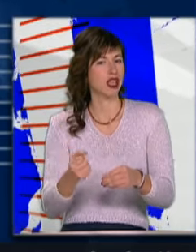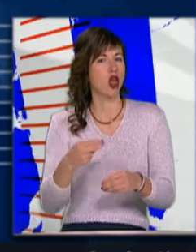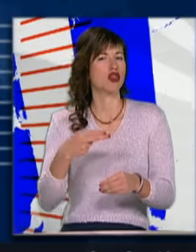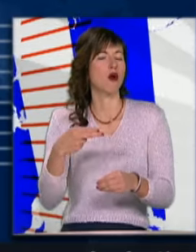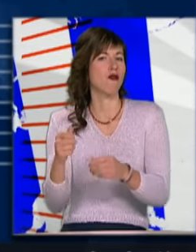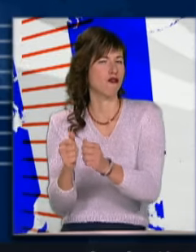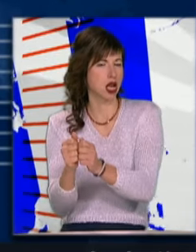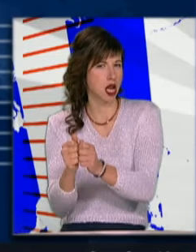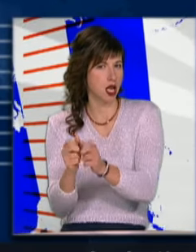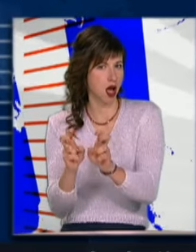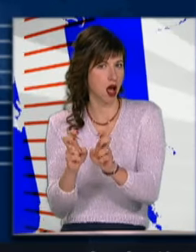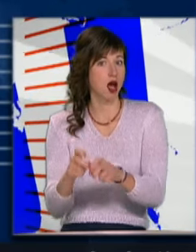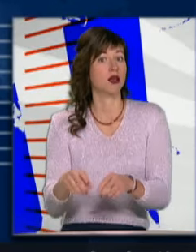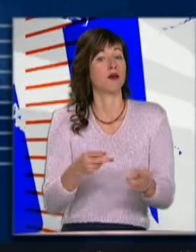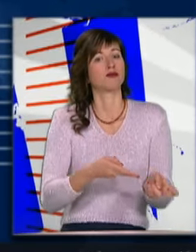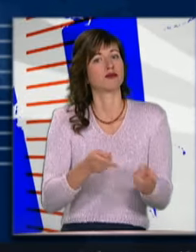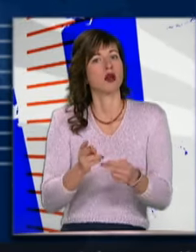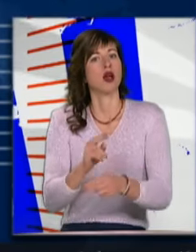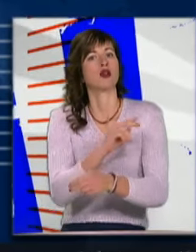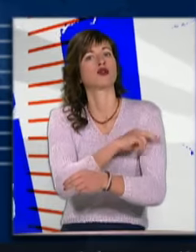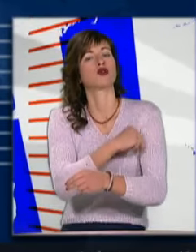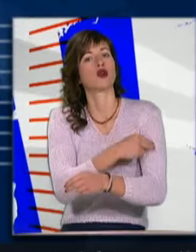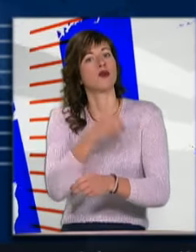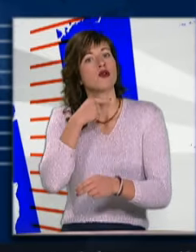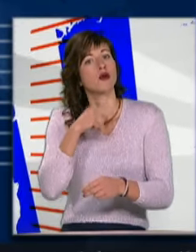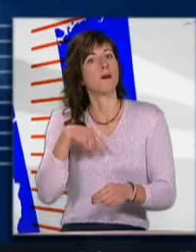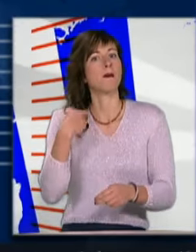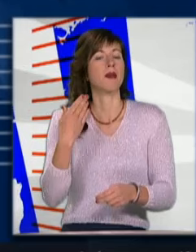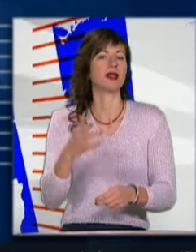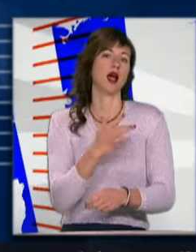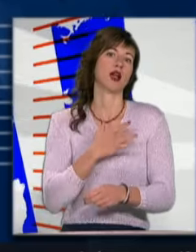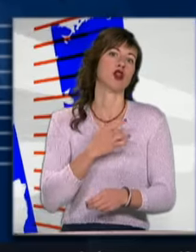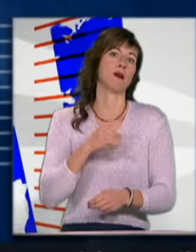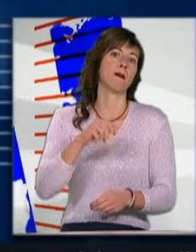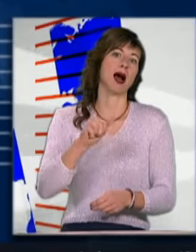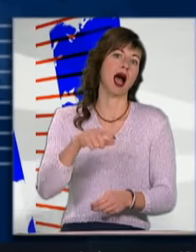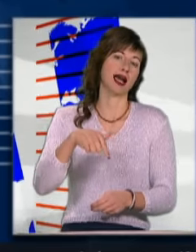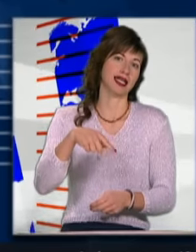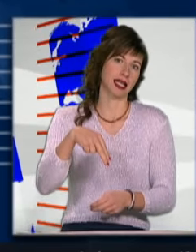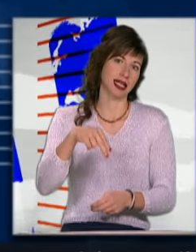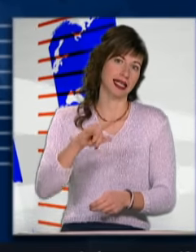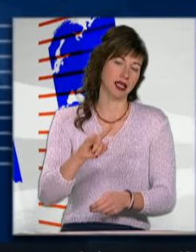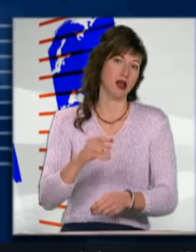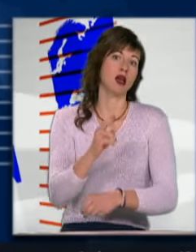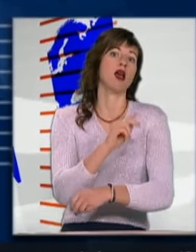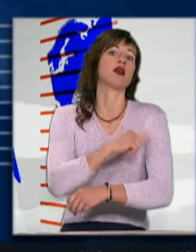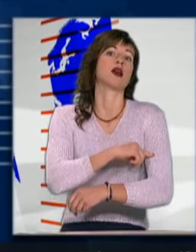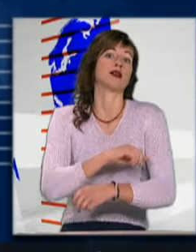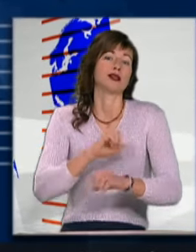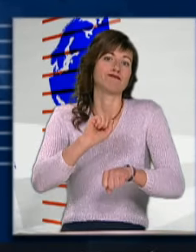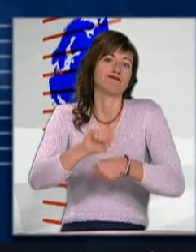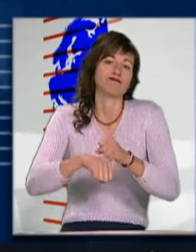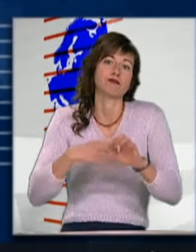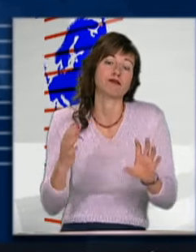μεταφερθεί στο βενιζέλο νοσοκομείο ενώ αργότερα νοσηλεύτηκε στην καρδιολογική κλινική του παγνή οι γιατροί παράτησε υπεράνθρωπες προσπάθειες δεν